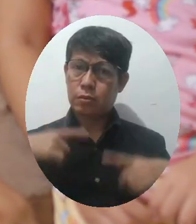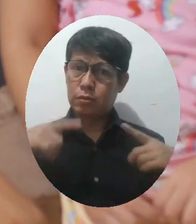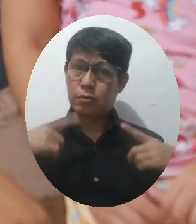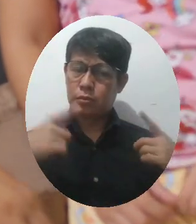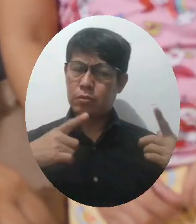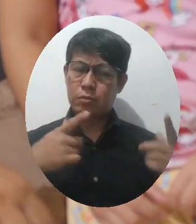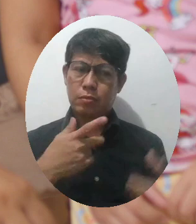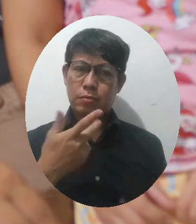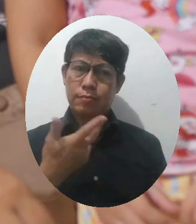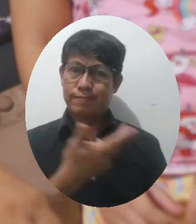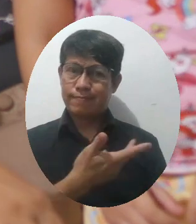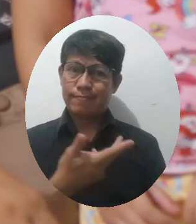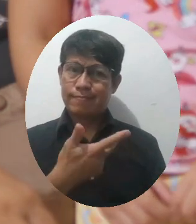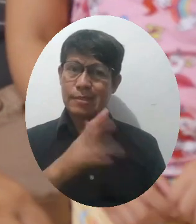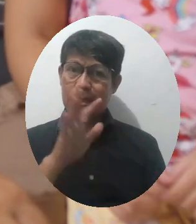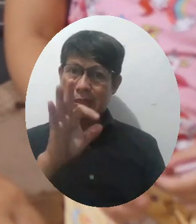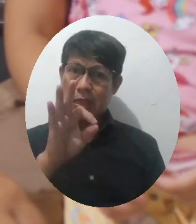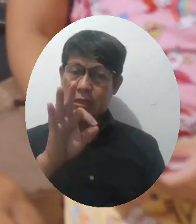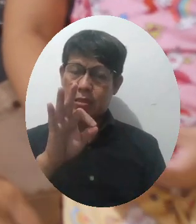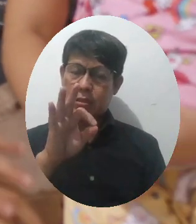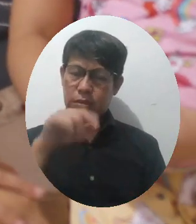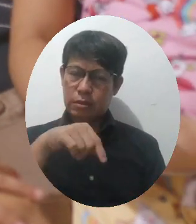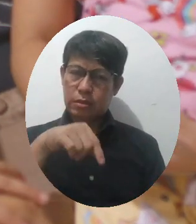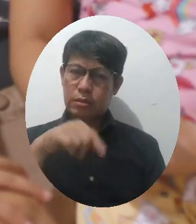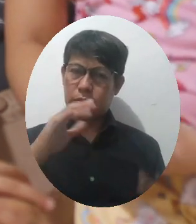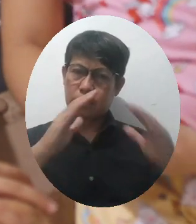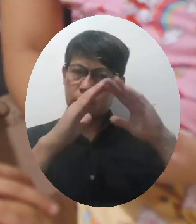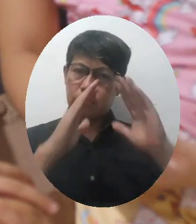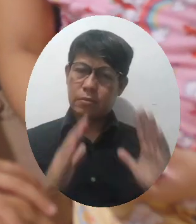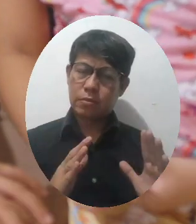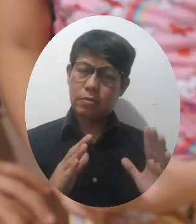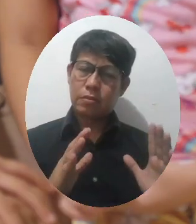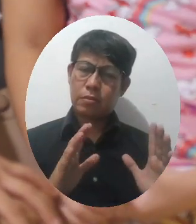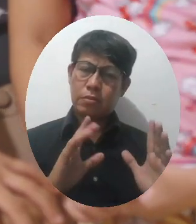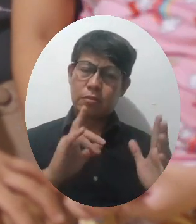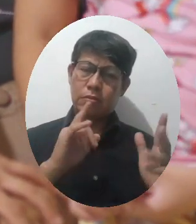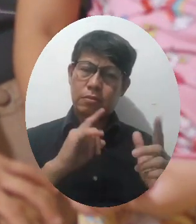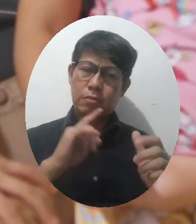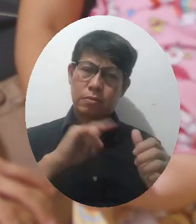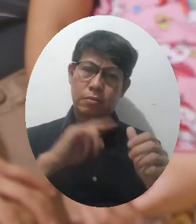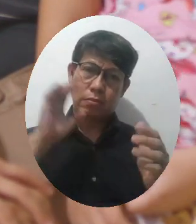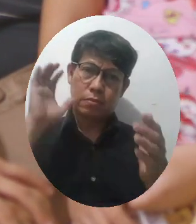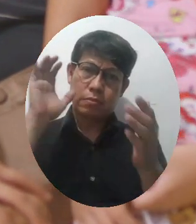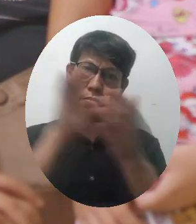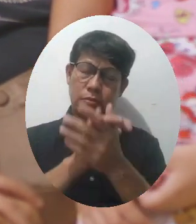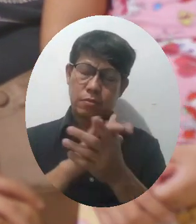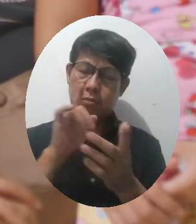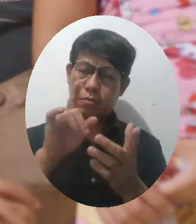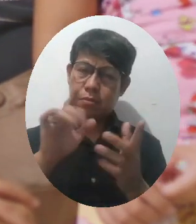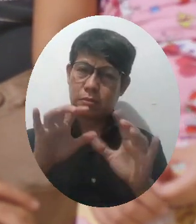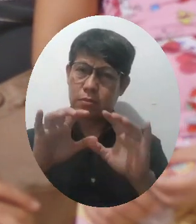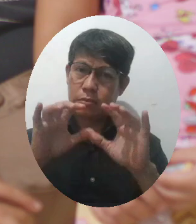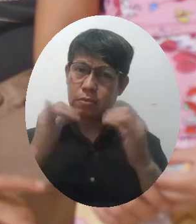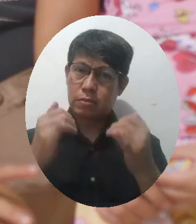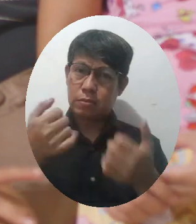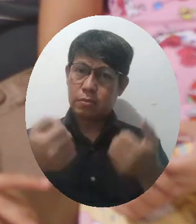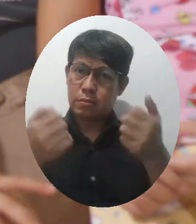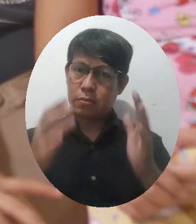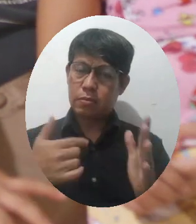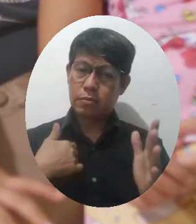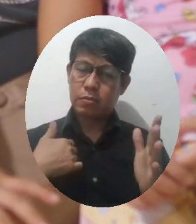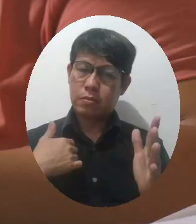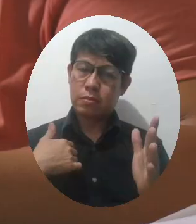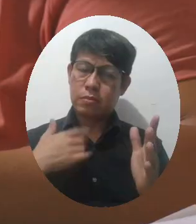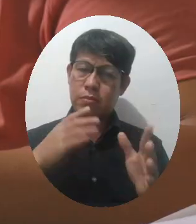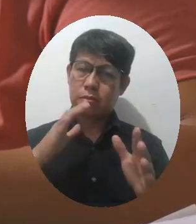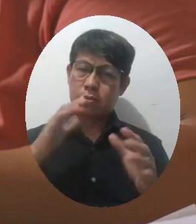Bali, kami po ay 9 po kami dito sa loob ng bahay namin. Asawa ko po ay isang company driver. Ako